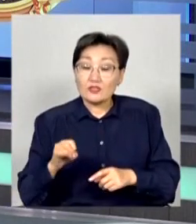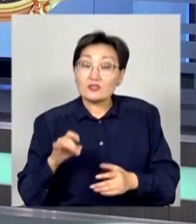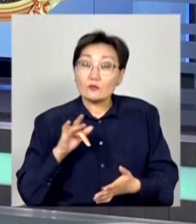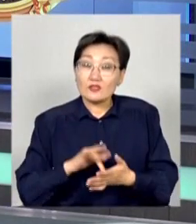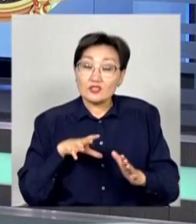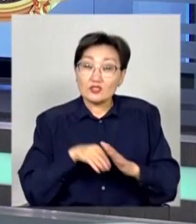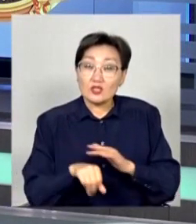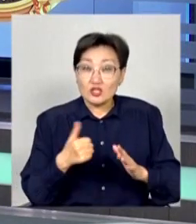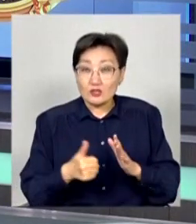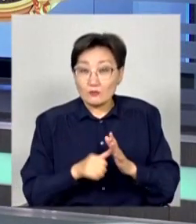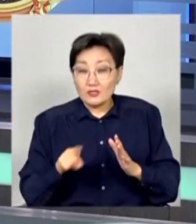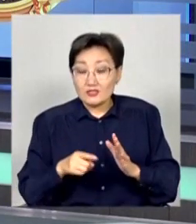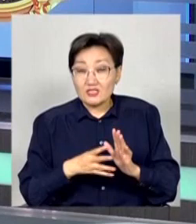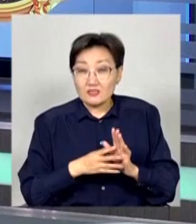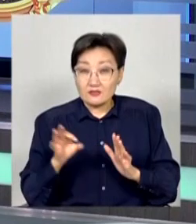составила